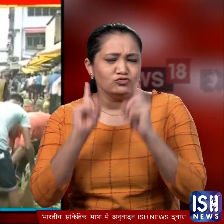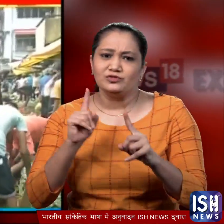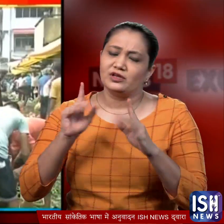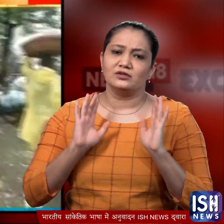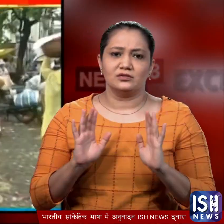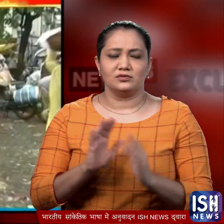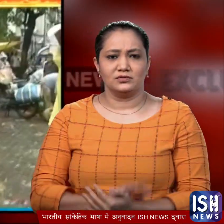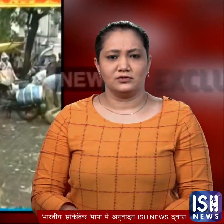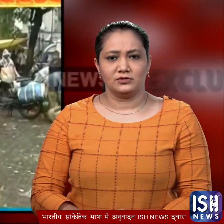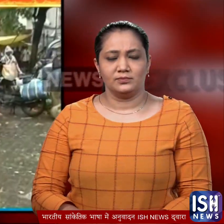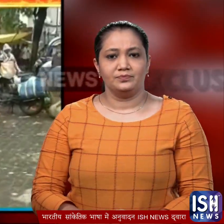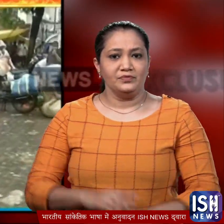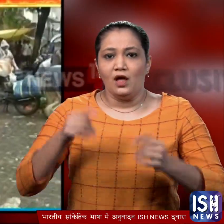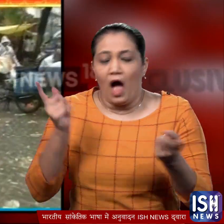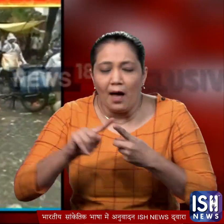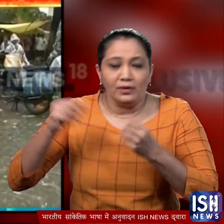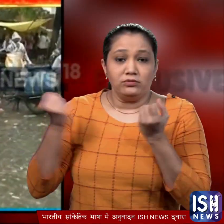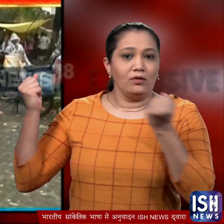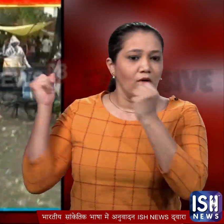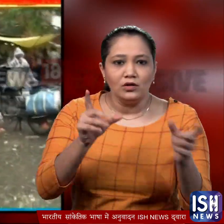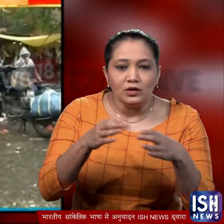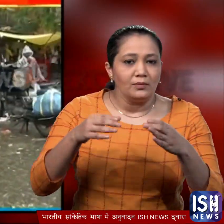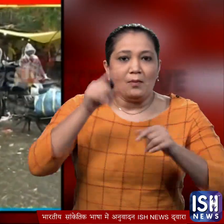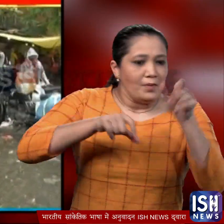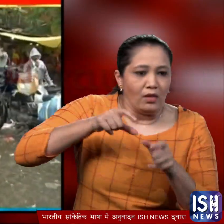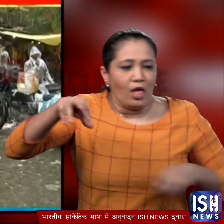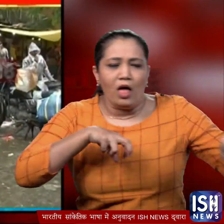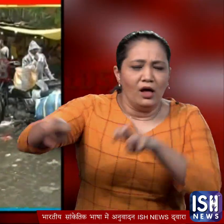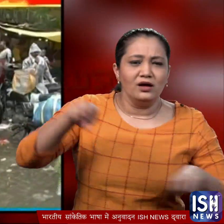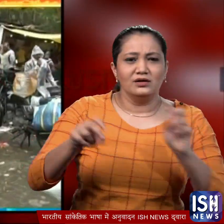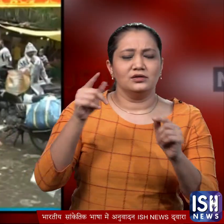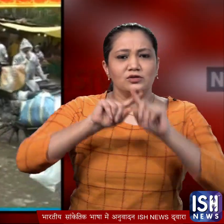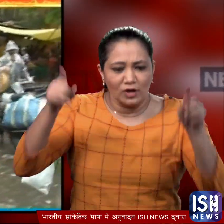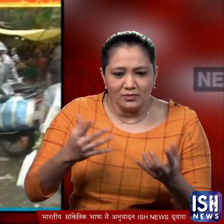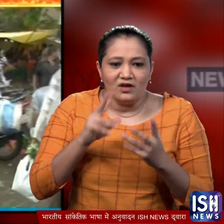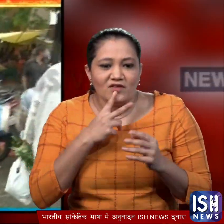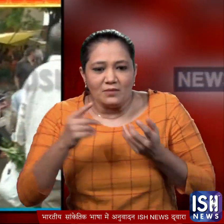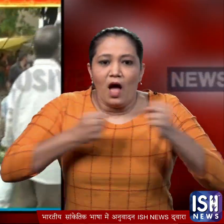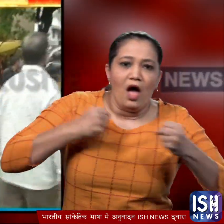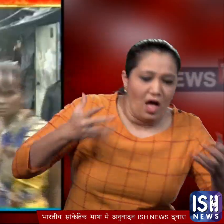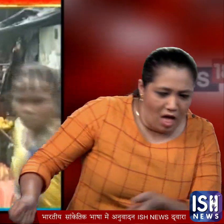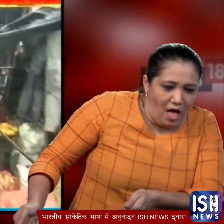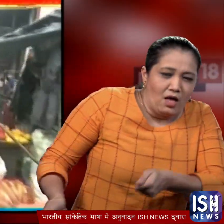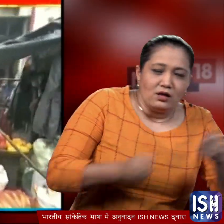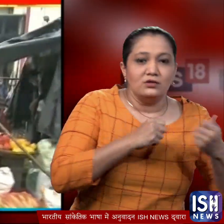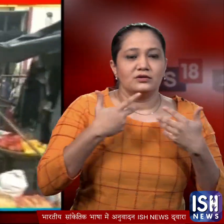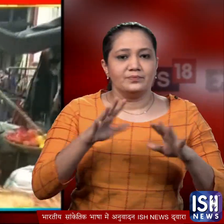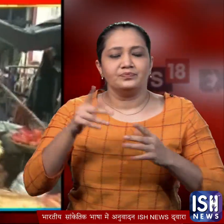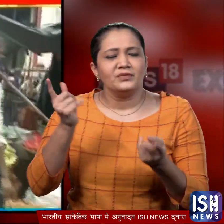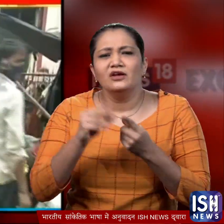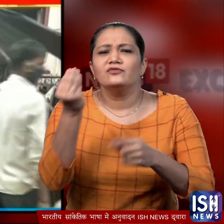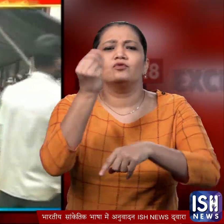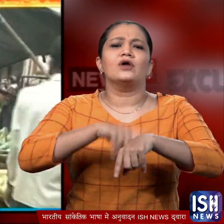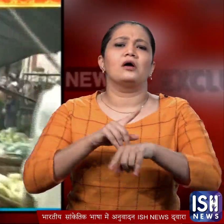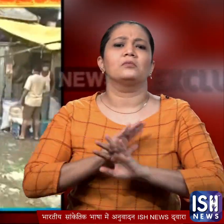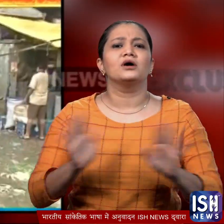पे जुट जाता है। अचानक धमकी बीएमसी की टीम देखकर वहां अफरा तफरी मच गई और दुकानदार सब्जी लेकर भागने लगे। लेकिन ये घबराहट थोड़ी